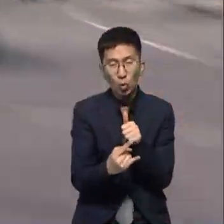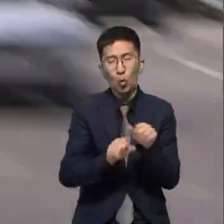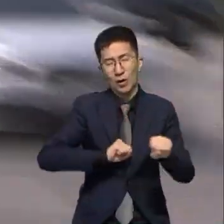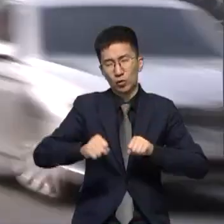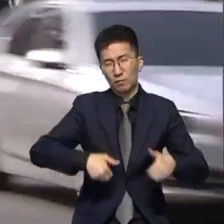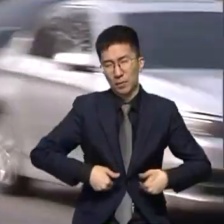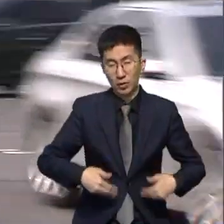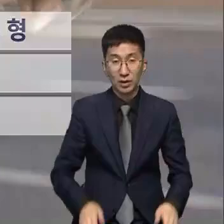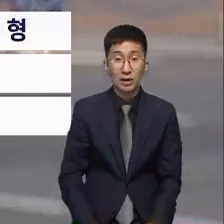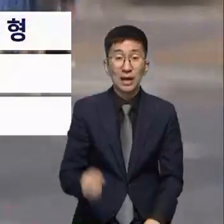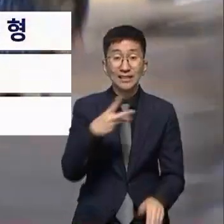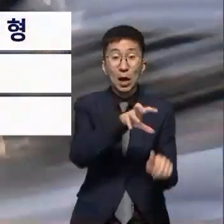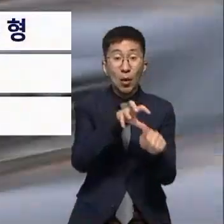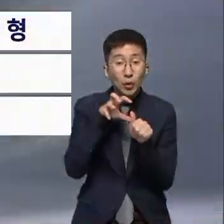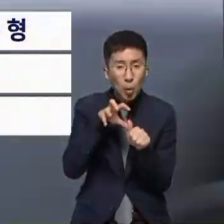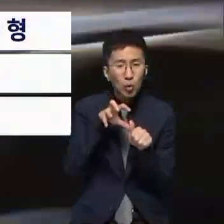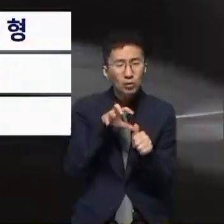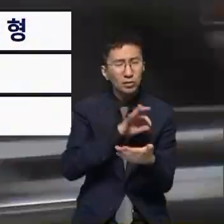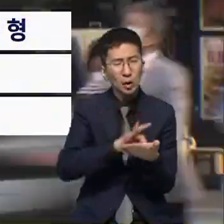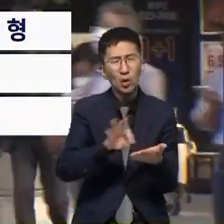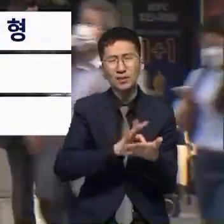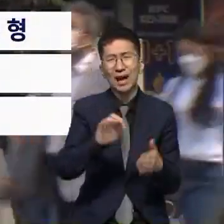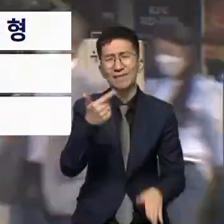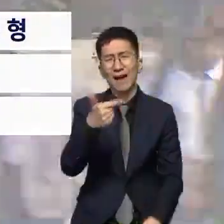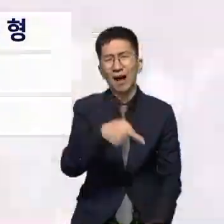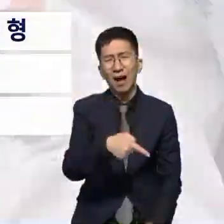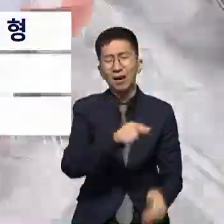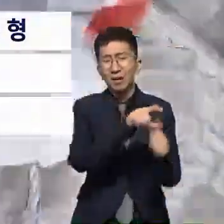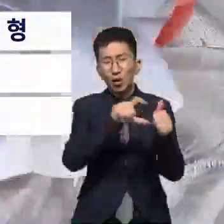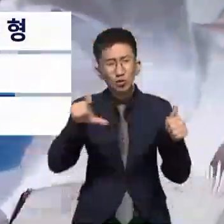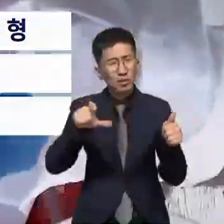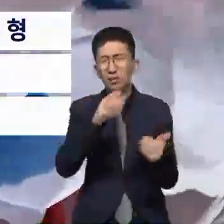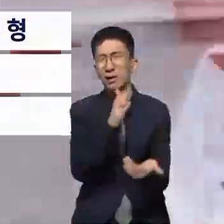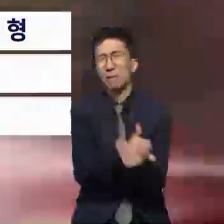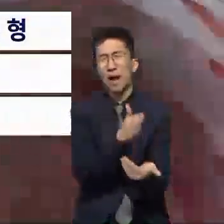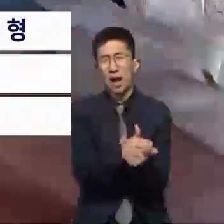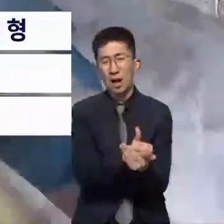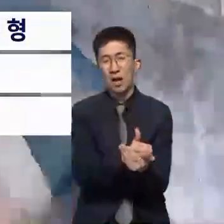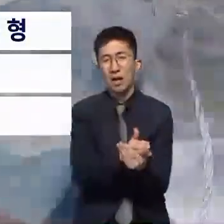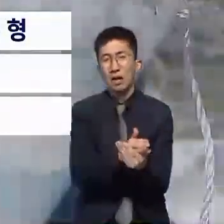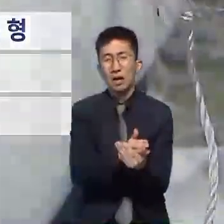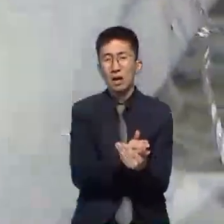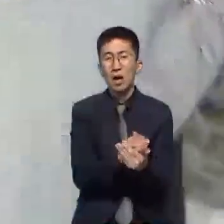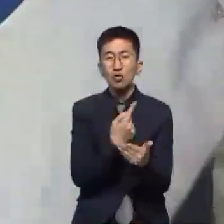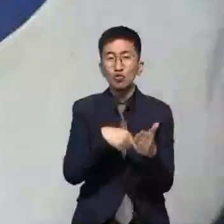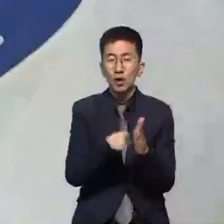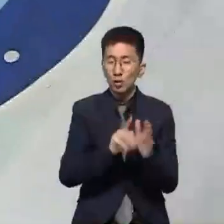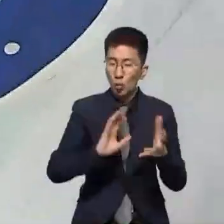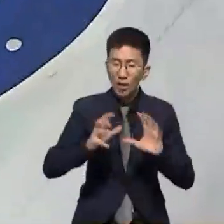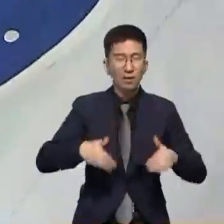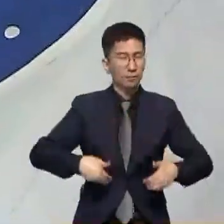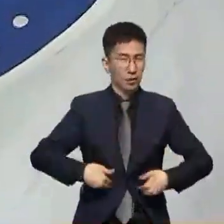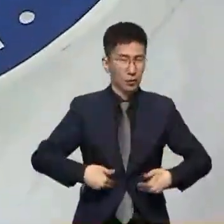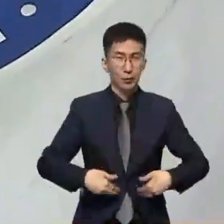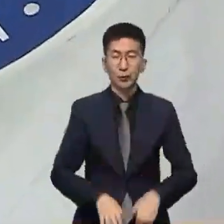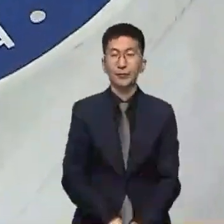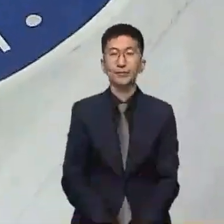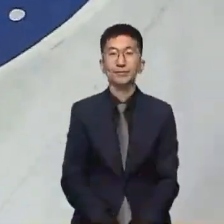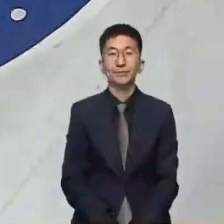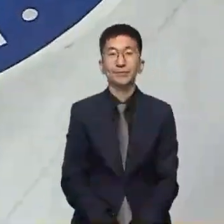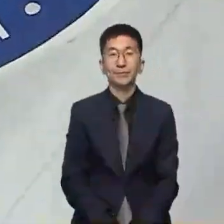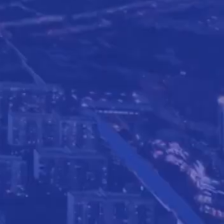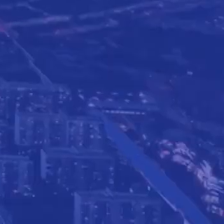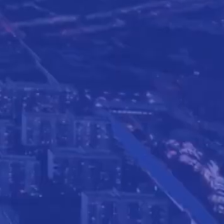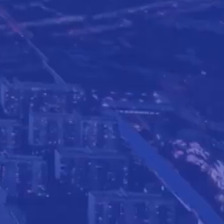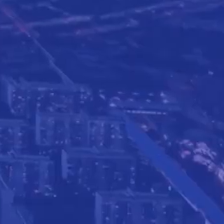재활용 효율도 떨어지는 공급자 중심의 선거 현수막 제도를 바꾸는 사회적 논의를 시작해야 합니다. SBS 유덕입니다.